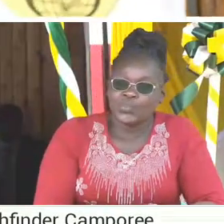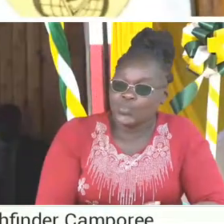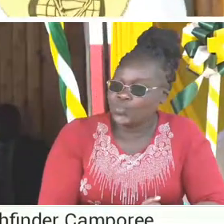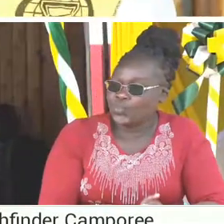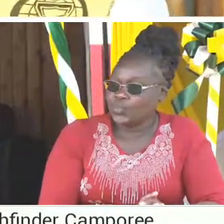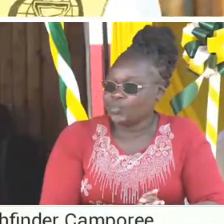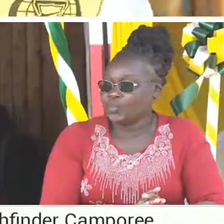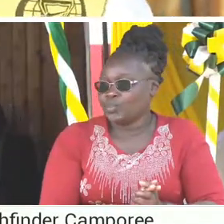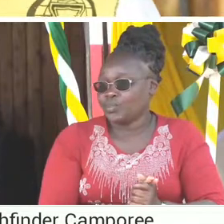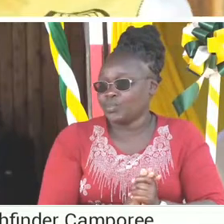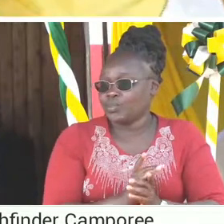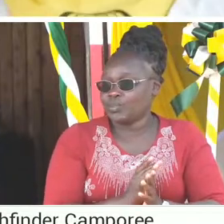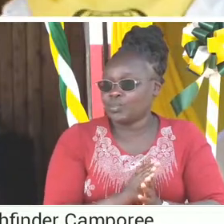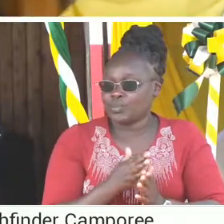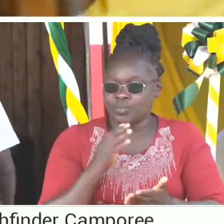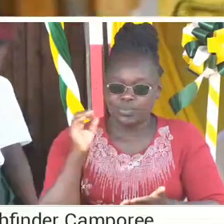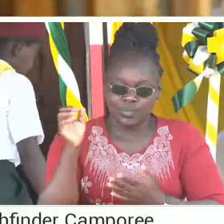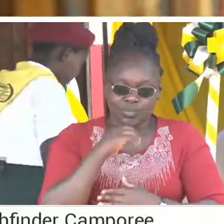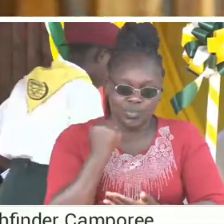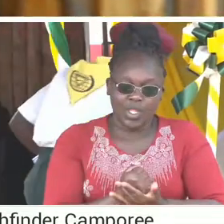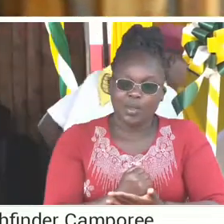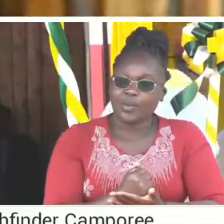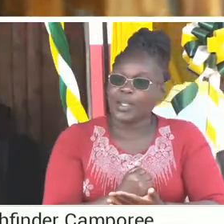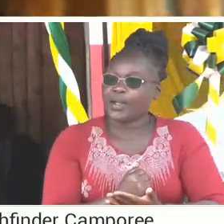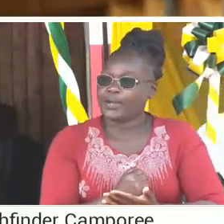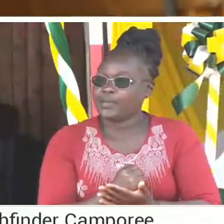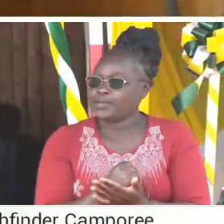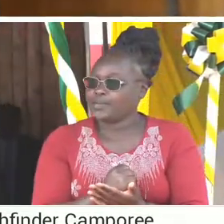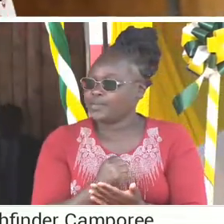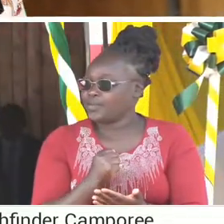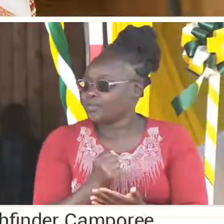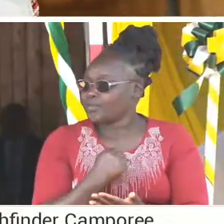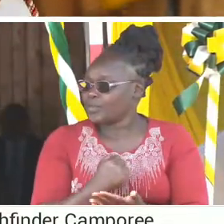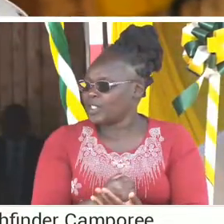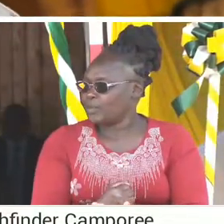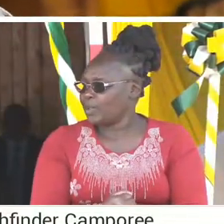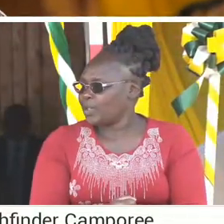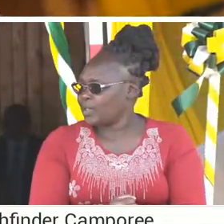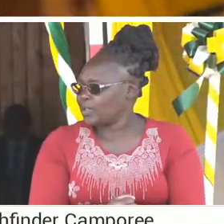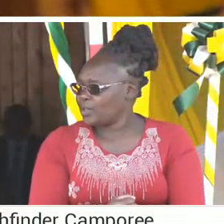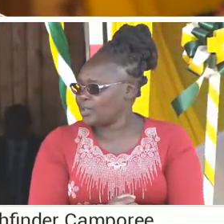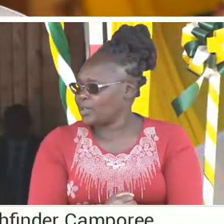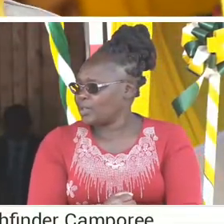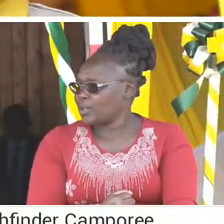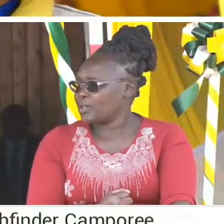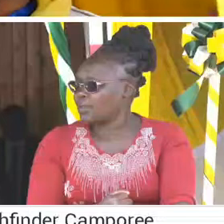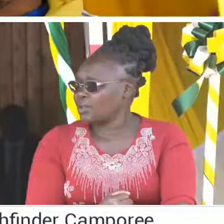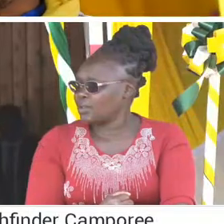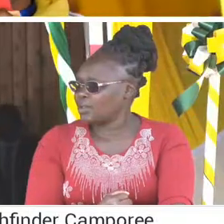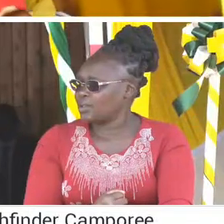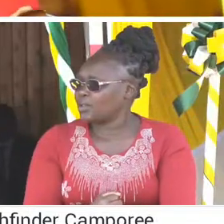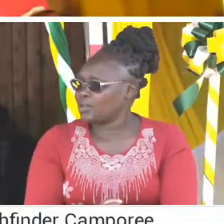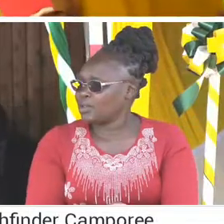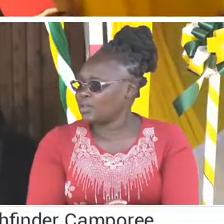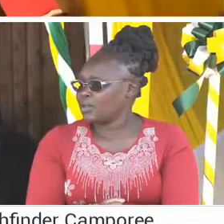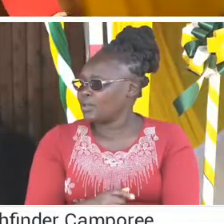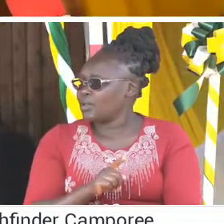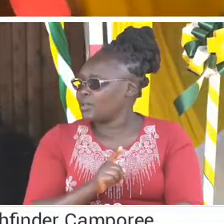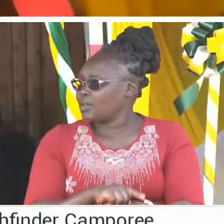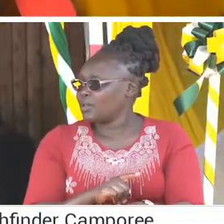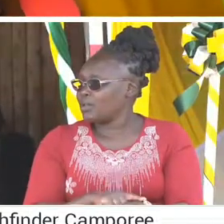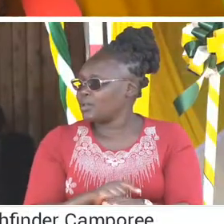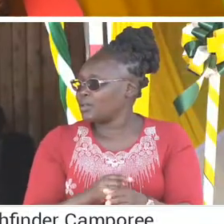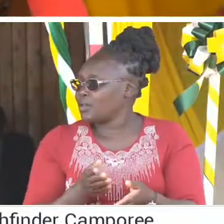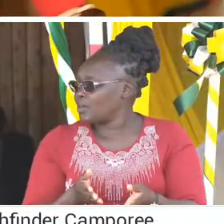mnamwambiaje binti huyo? Asante sana na Mungu aweze kukubariki kwa njia pekee. Hivyo basi katika wakati huu wa pekee